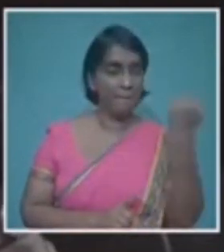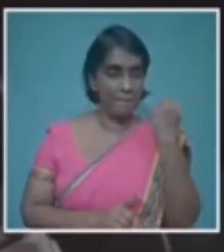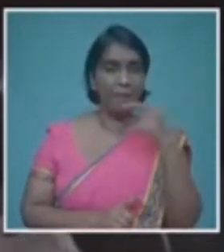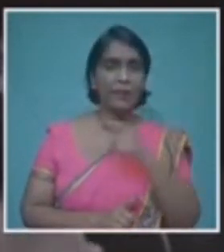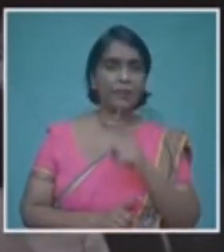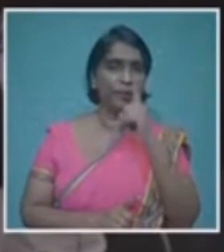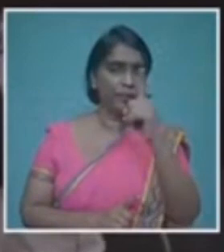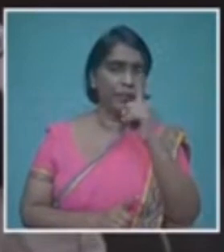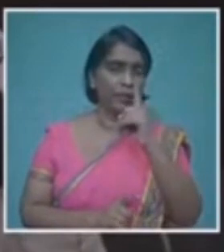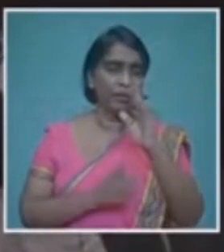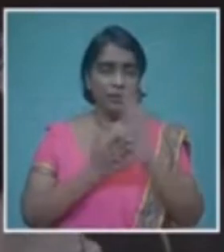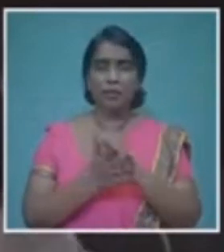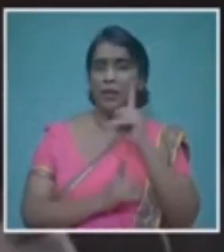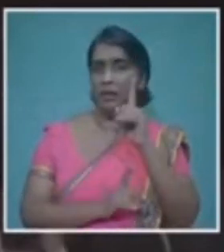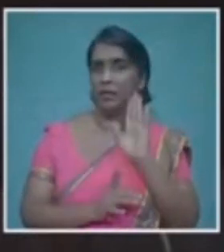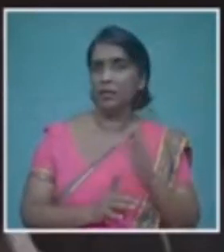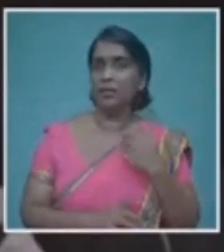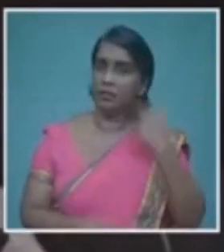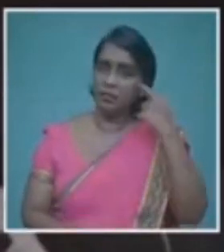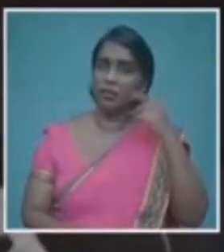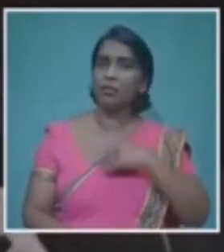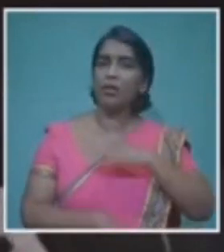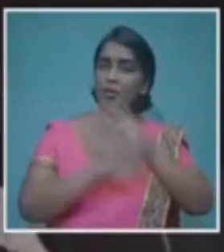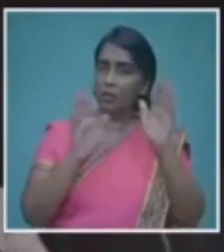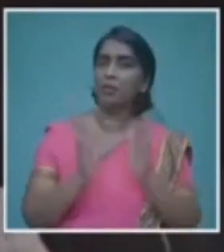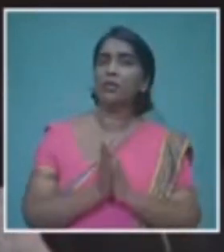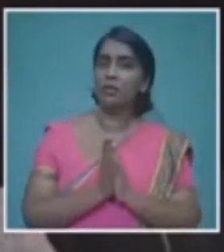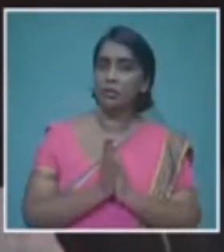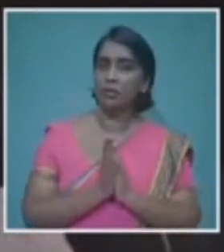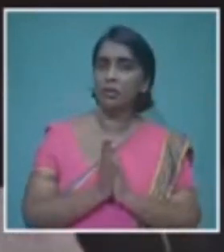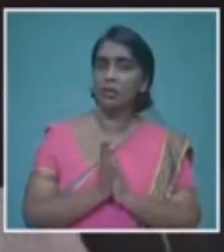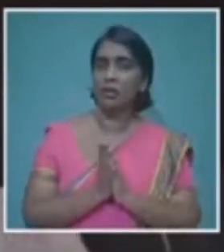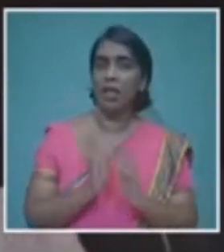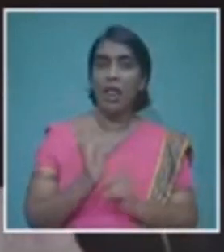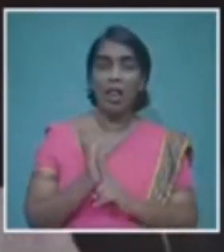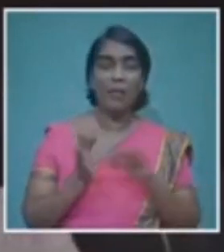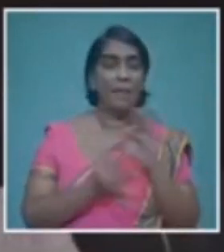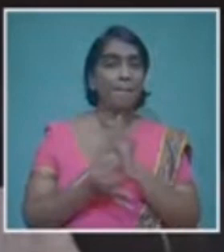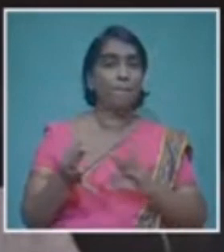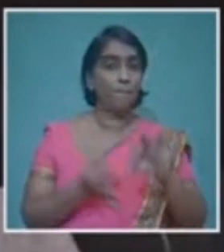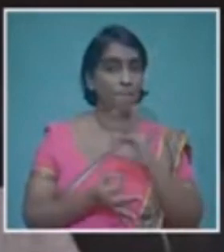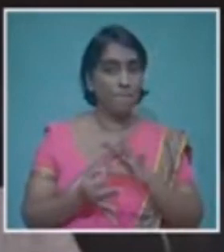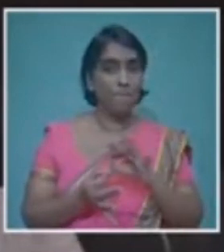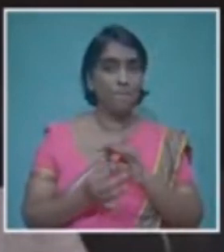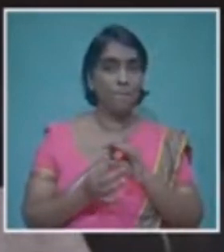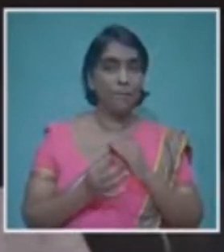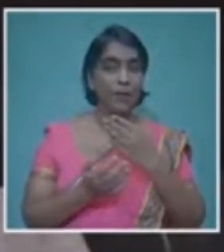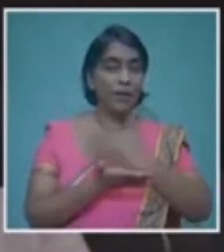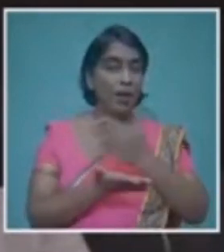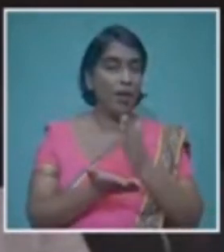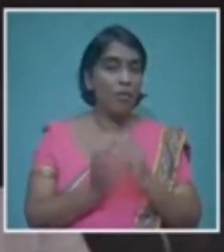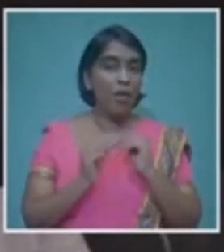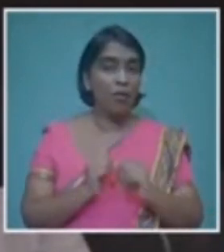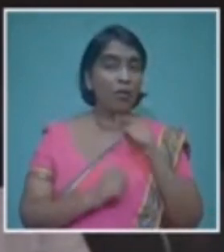एक प्रयोजनयक सिद्ध वेनो महितने अपि सियलु देनाटम मे लिबरल प्रजातंत्रवादे सीमावन तेरुं